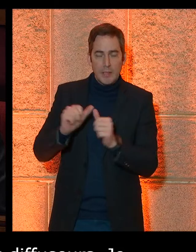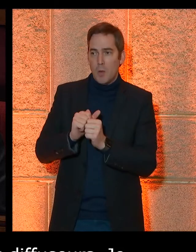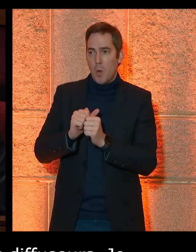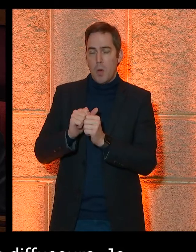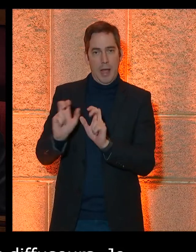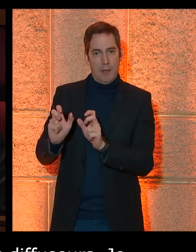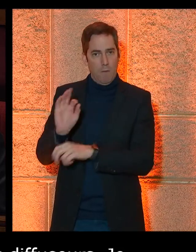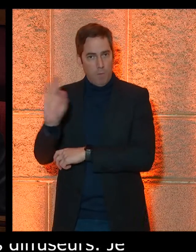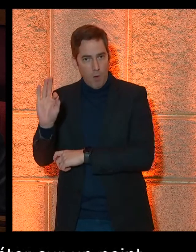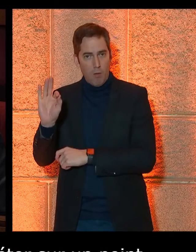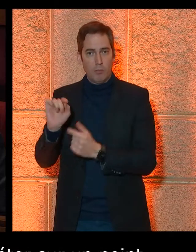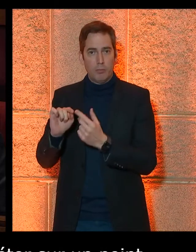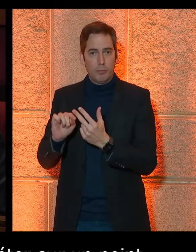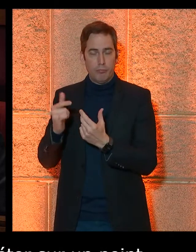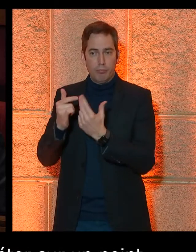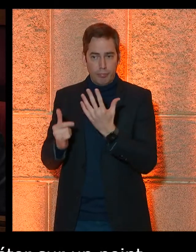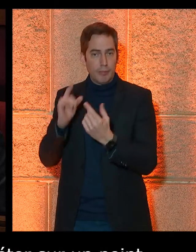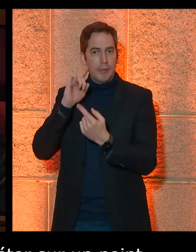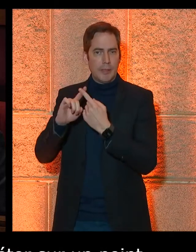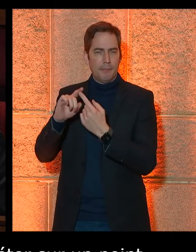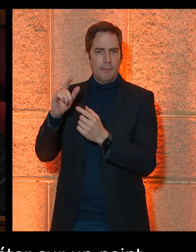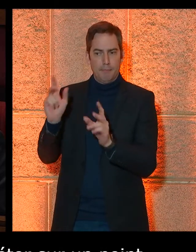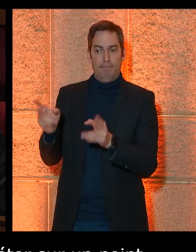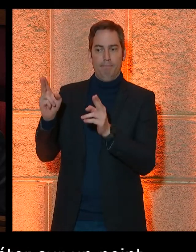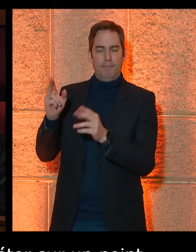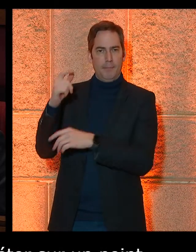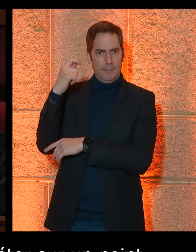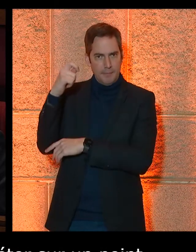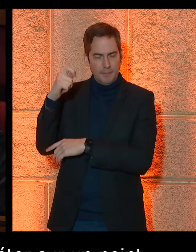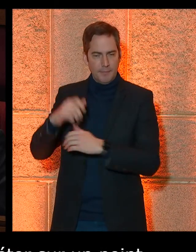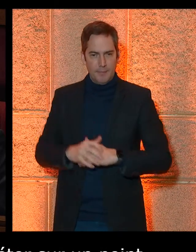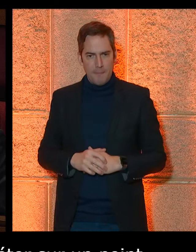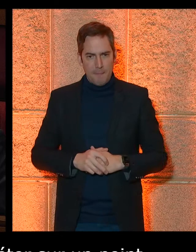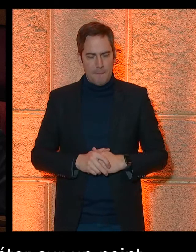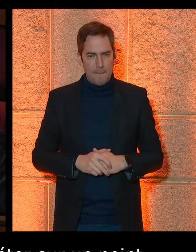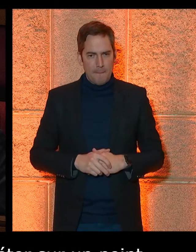et pour l'élection présidentielle, France Média Monde.